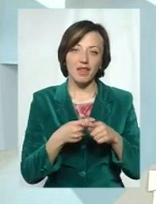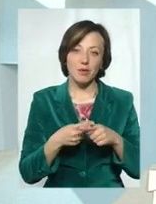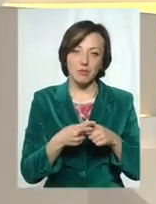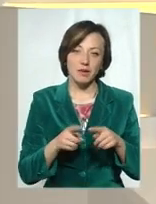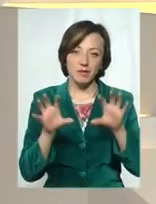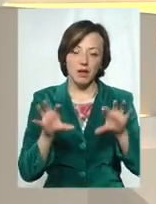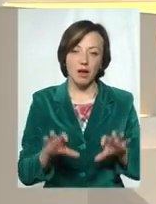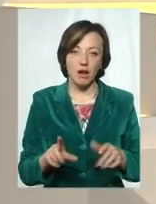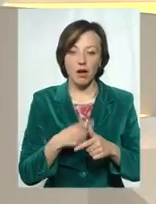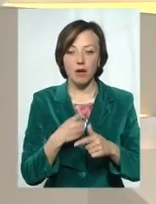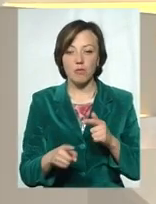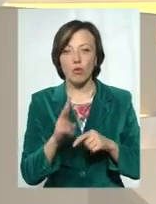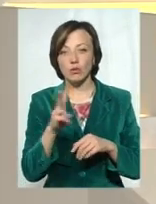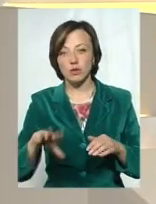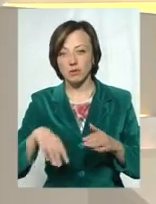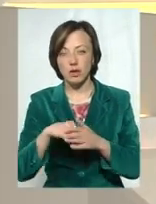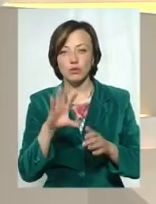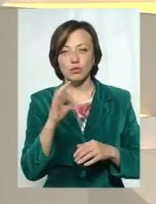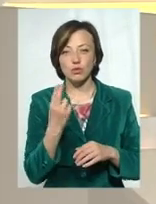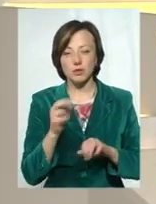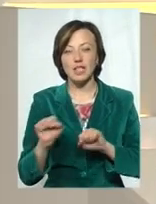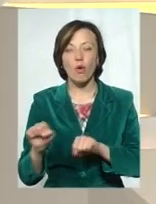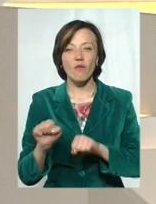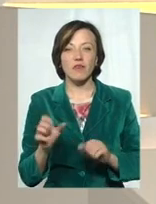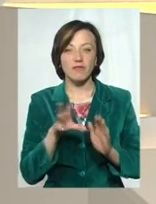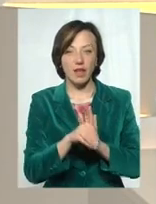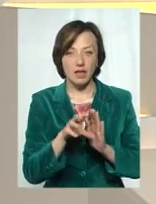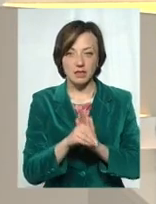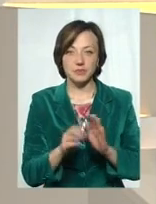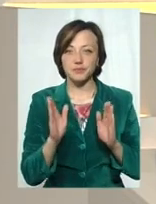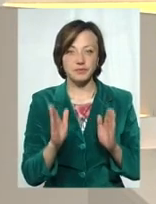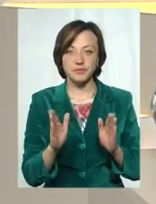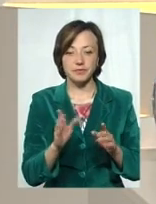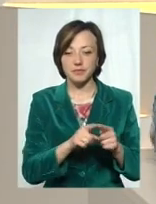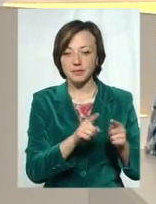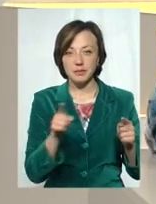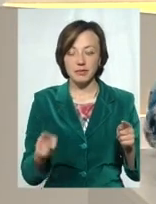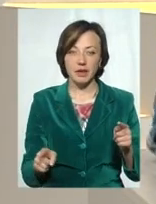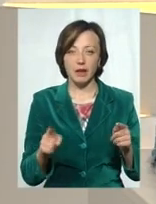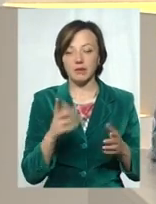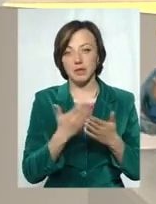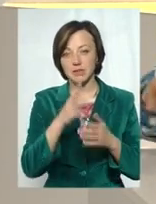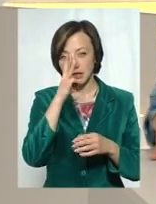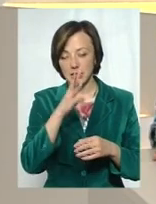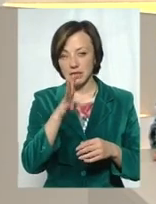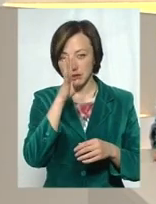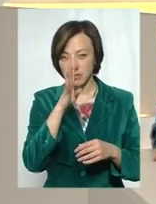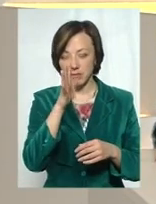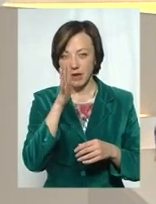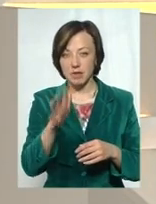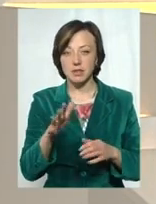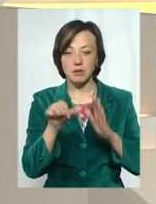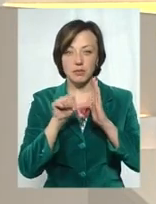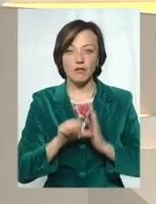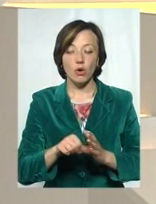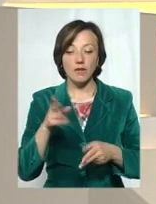напівлегально, або ж за них сплачувалися соціальні, ну, страхові внески лише не за цілий рік, там за 3 місяці, за 5 місяців, за півроку,